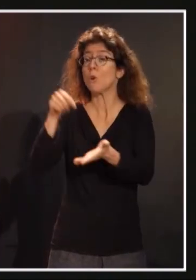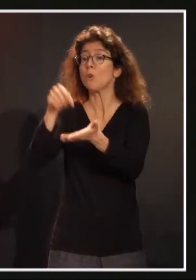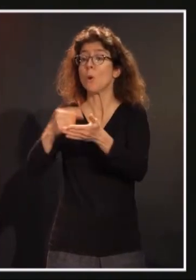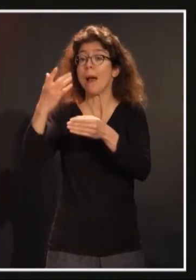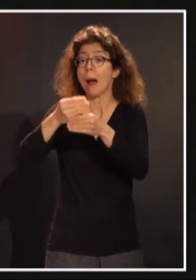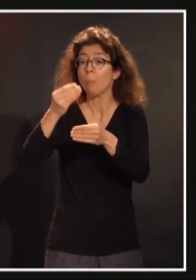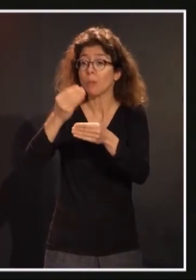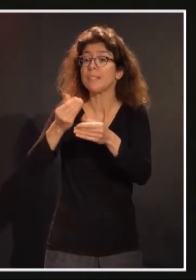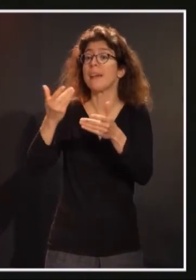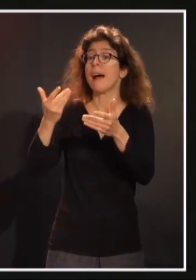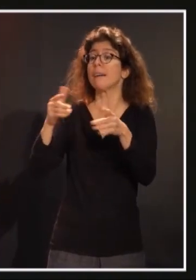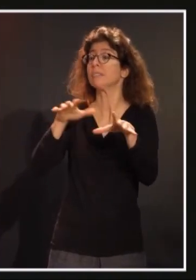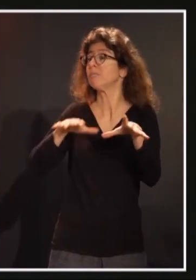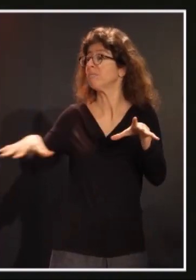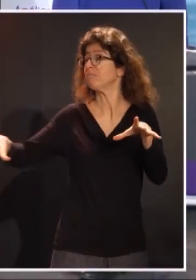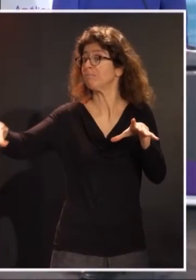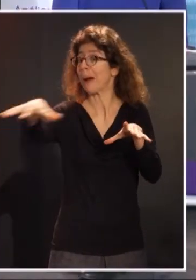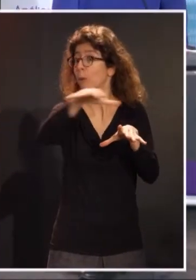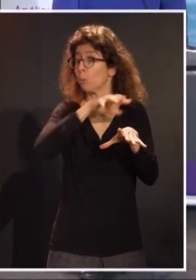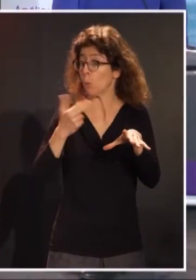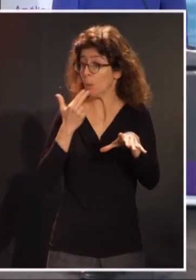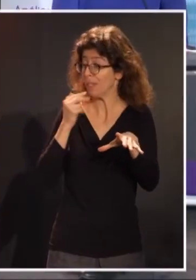harmonisation?